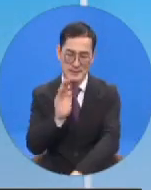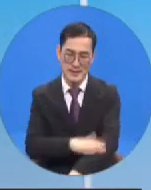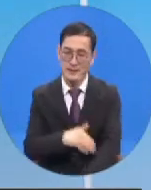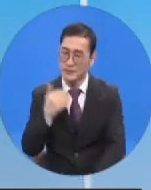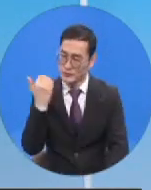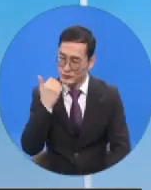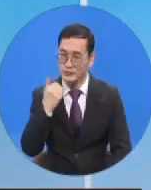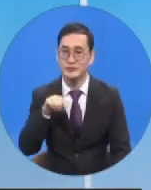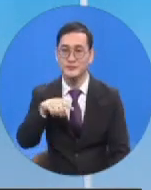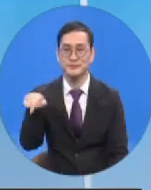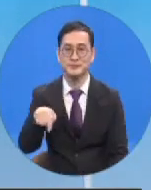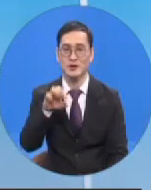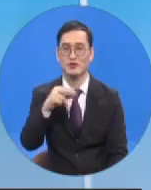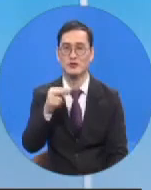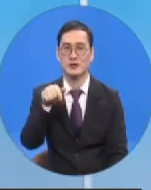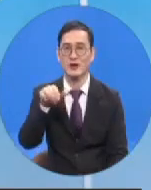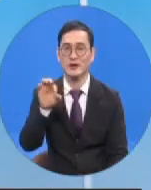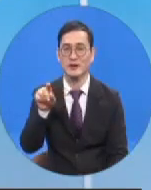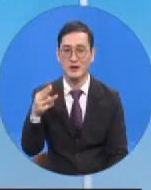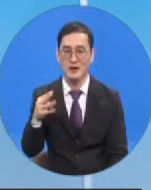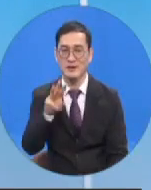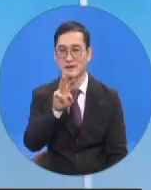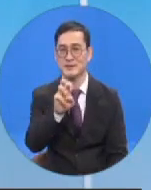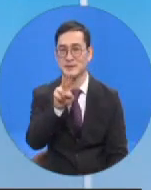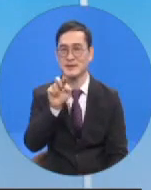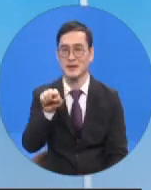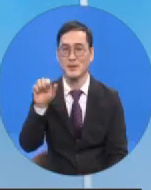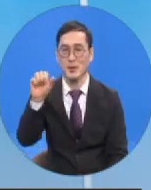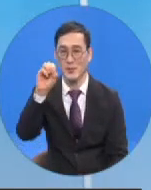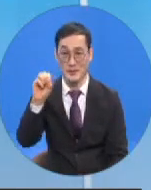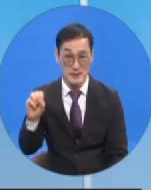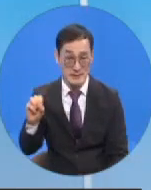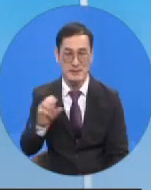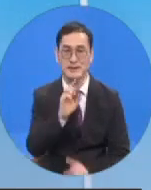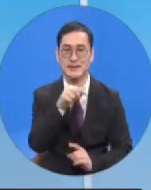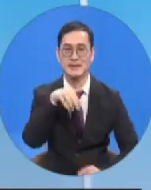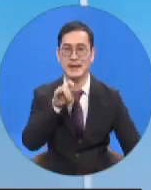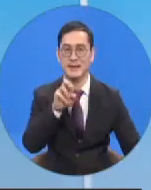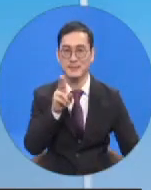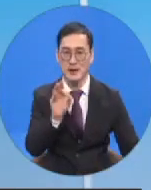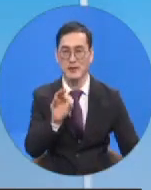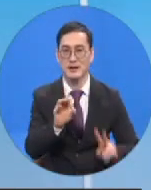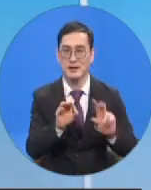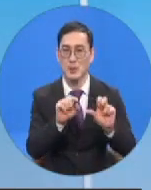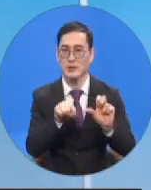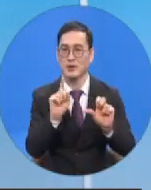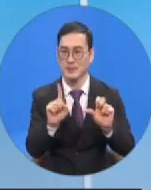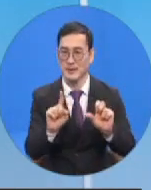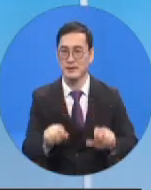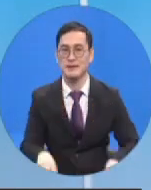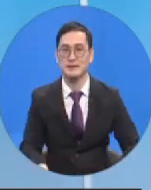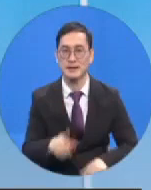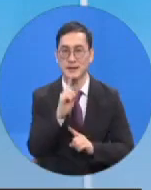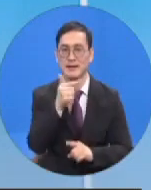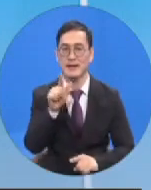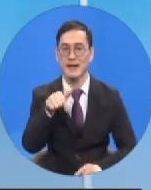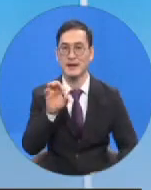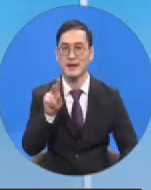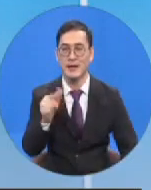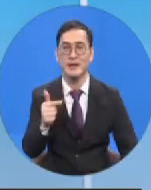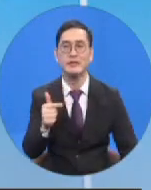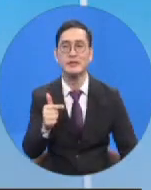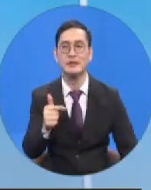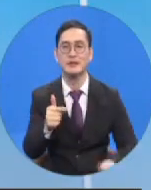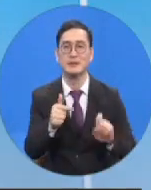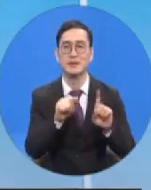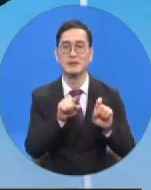전 검찰총장이 32.5%, 그리고 이재명 경기지사가 25.1%, 이낙연 전 더불어민주당